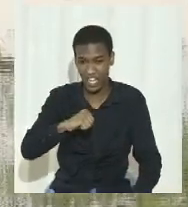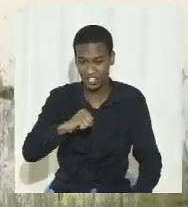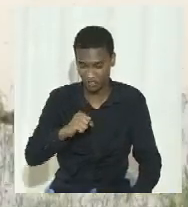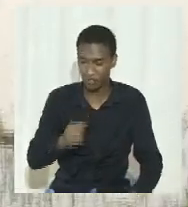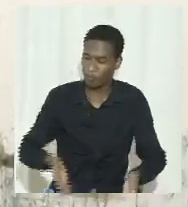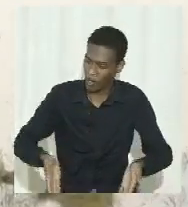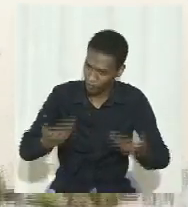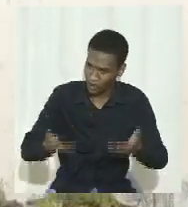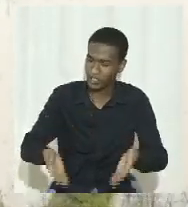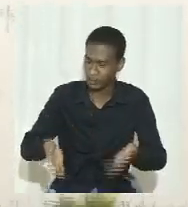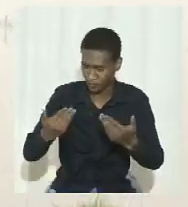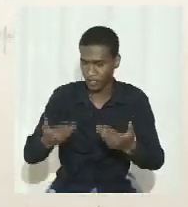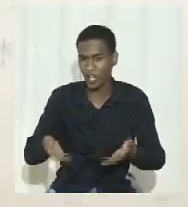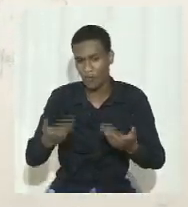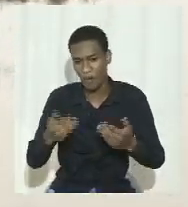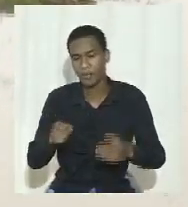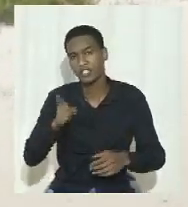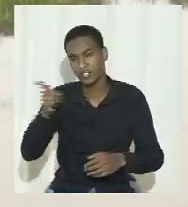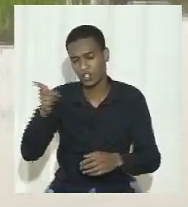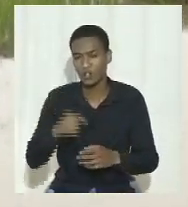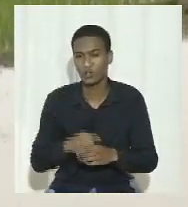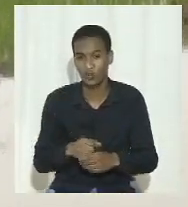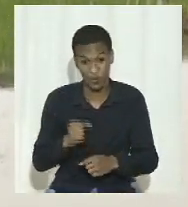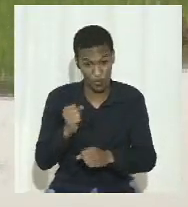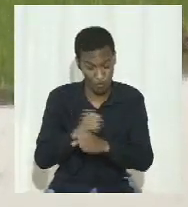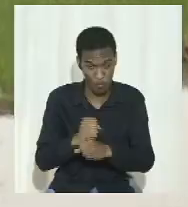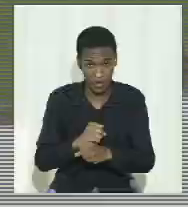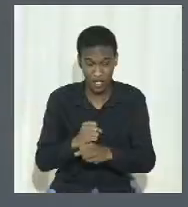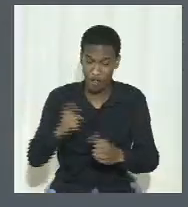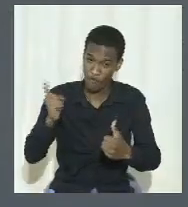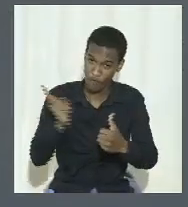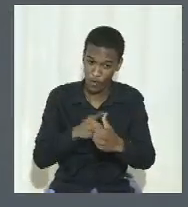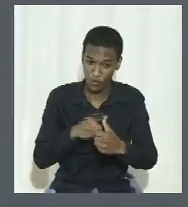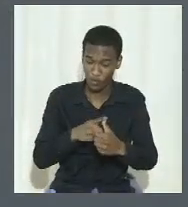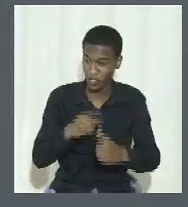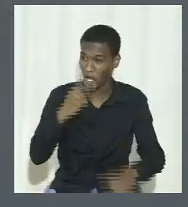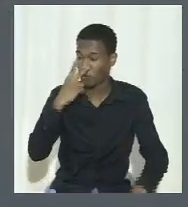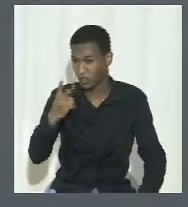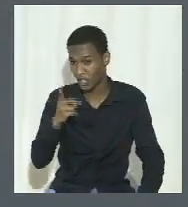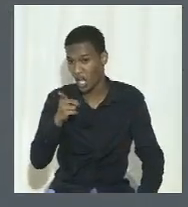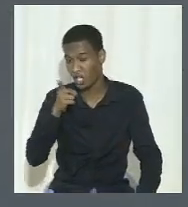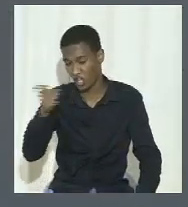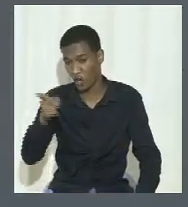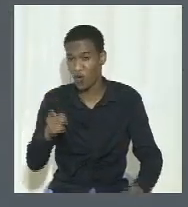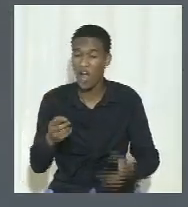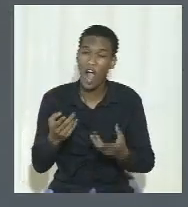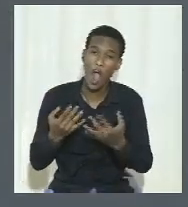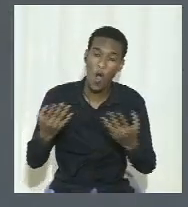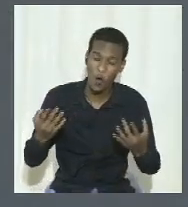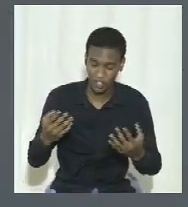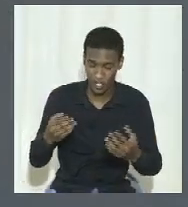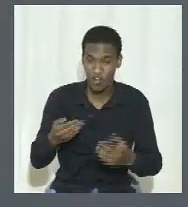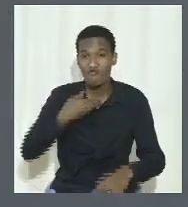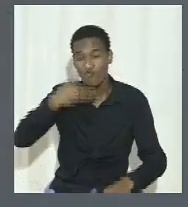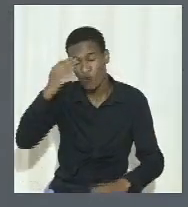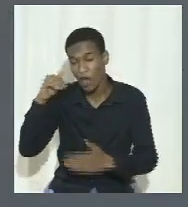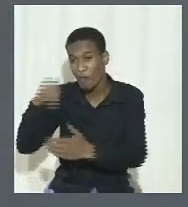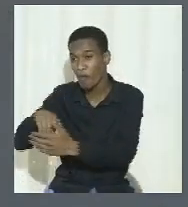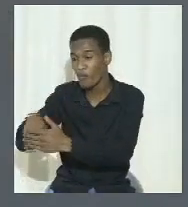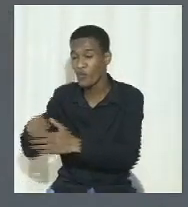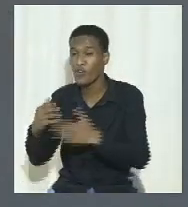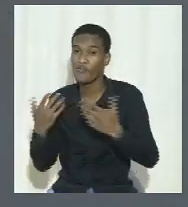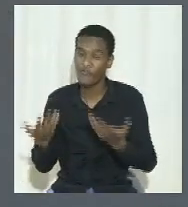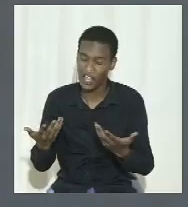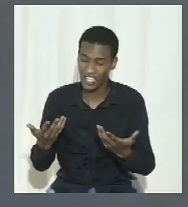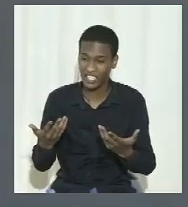asa ny fambolena aloha voalohany indrindra de mijery hoe misitraka ny asa mendrika ve ny eny amin'ny fambolena, fa tsy